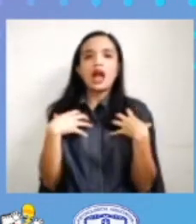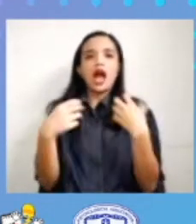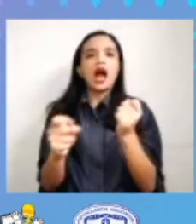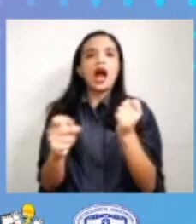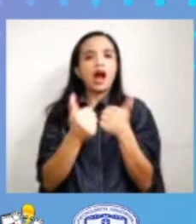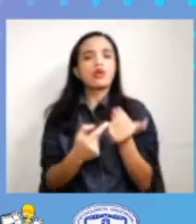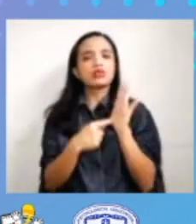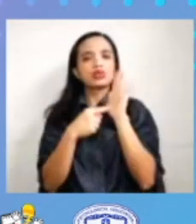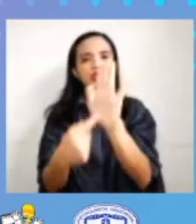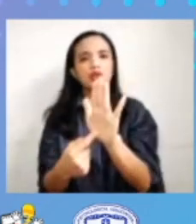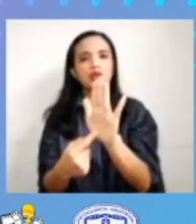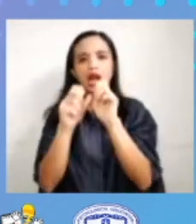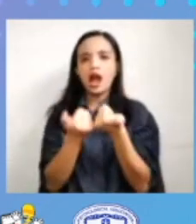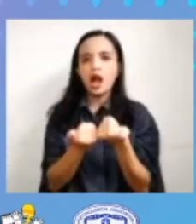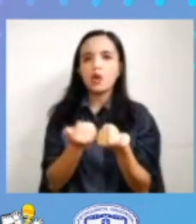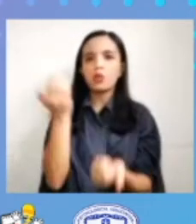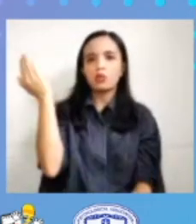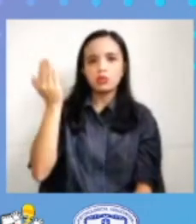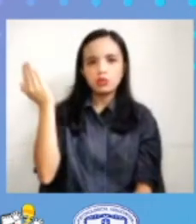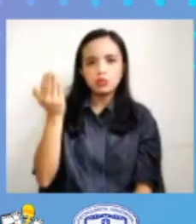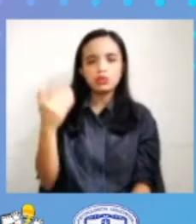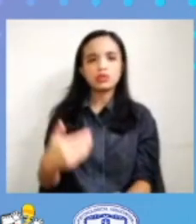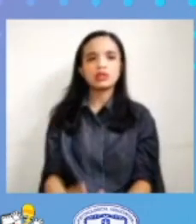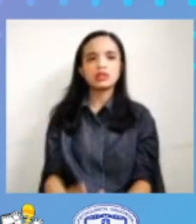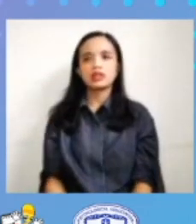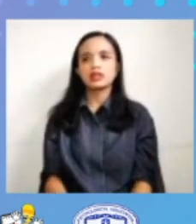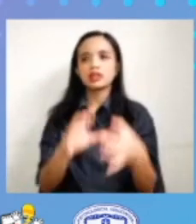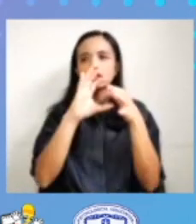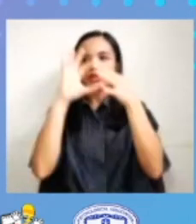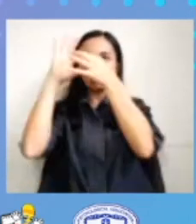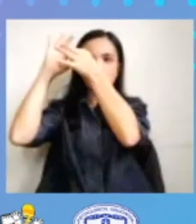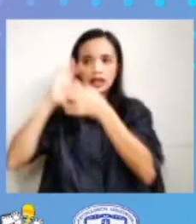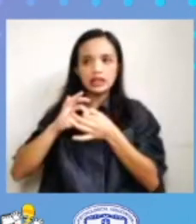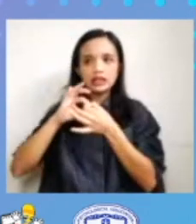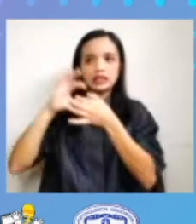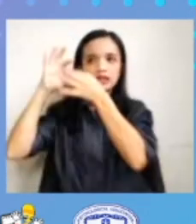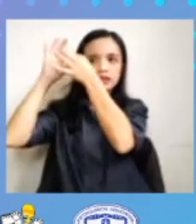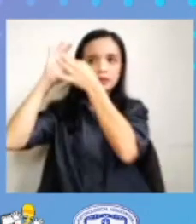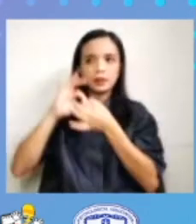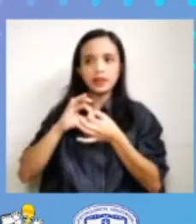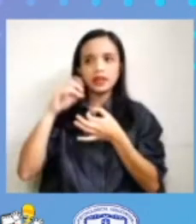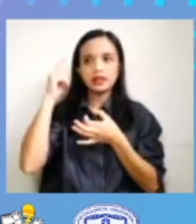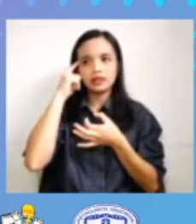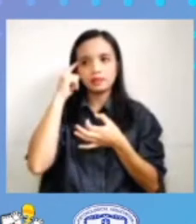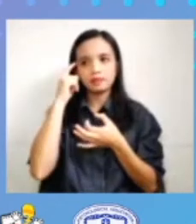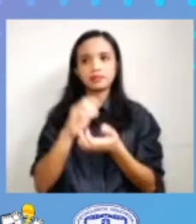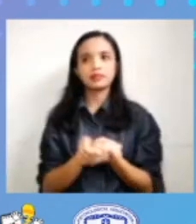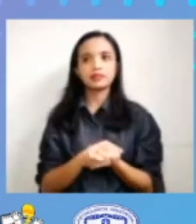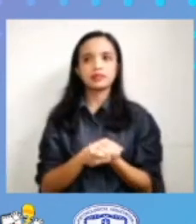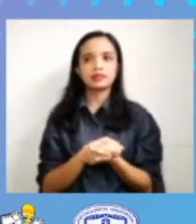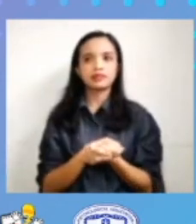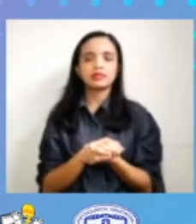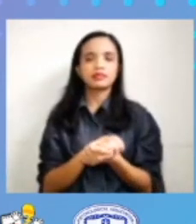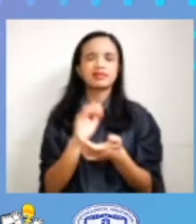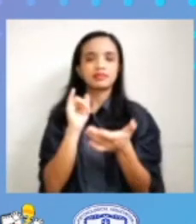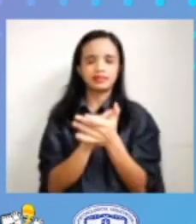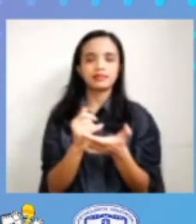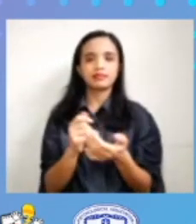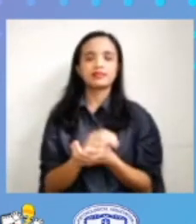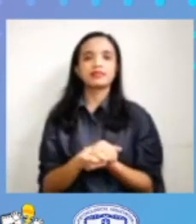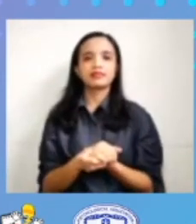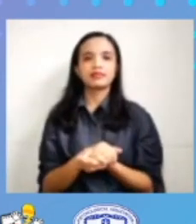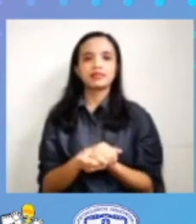Lagi sila nakasmile. Pag nakangiti ka talaga lagi, alam mo, bukod sa gumaganda ka, gumaganda rin yung